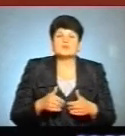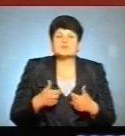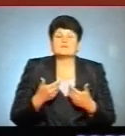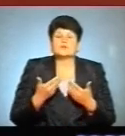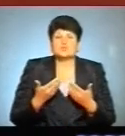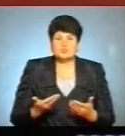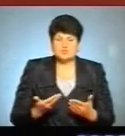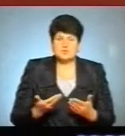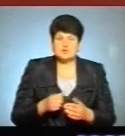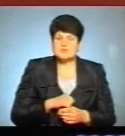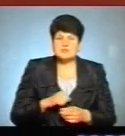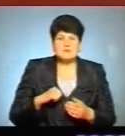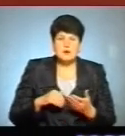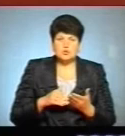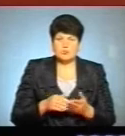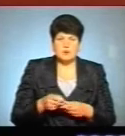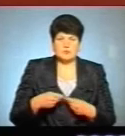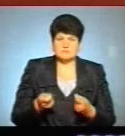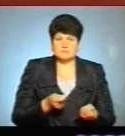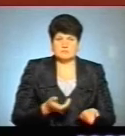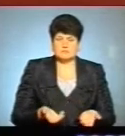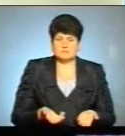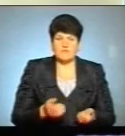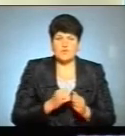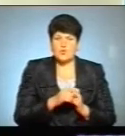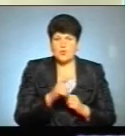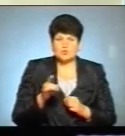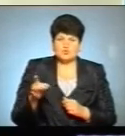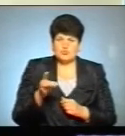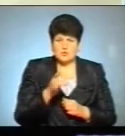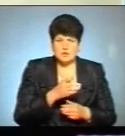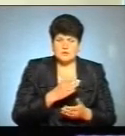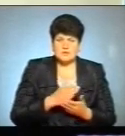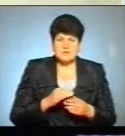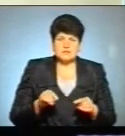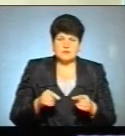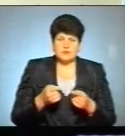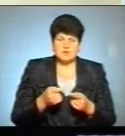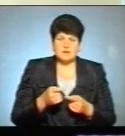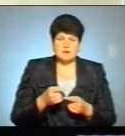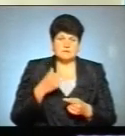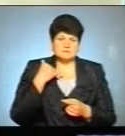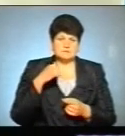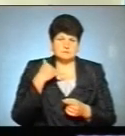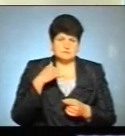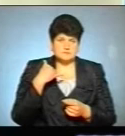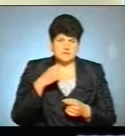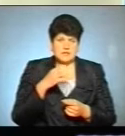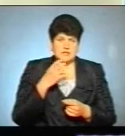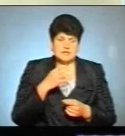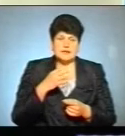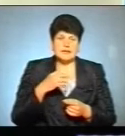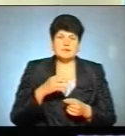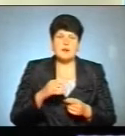звернутися, якщо сама допомога до неї не надходить? В кожному районі є створена гаряча телефонна лінія, і можна на